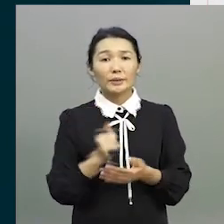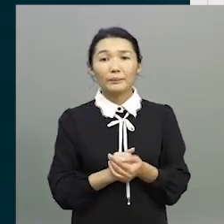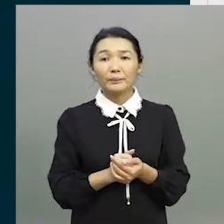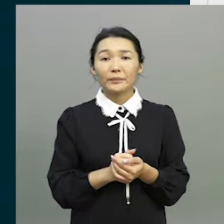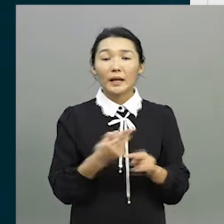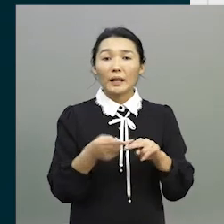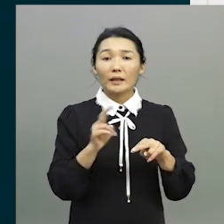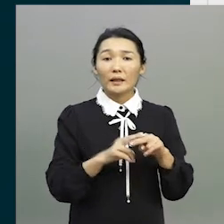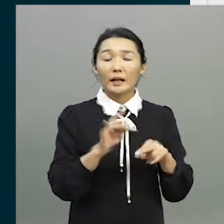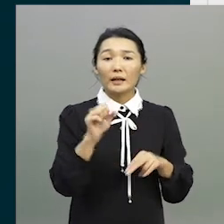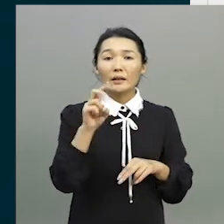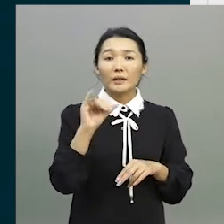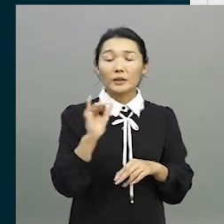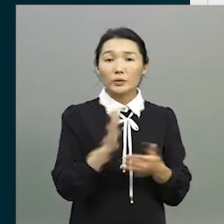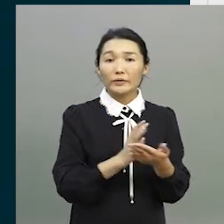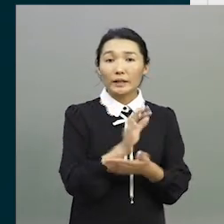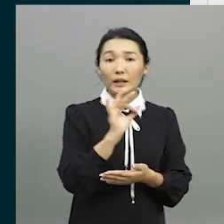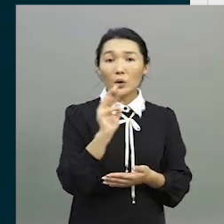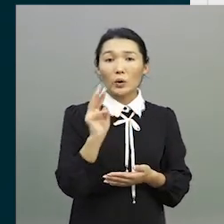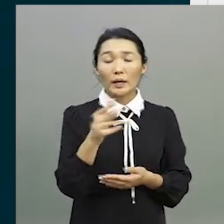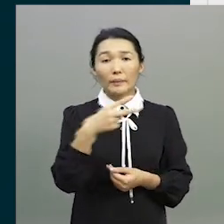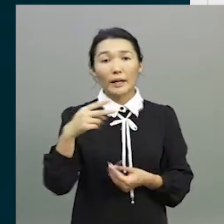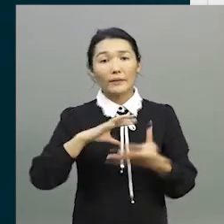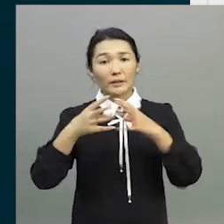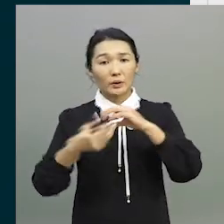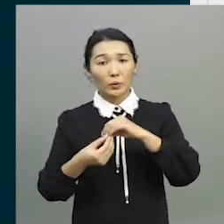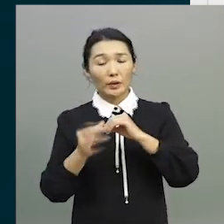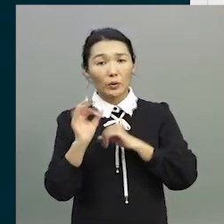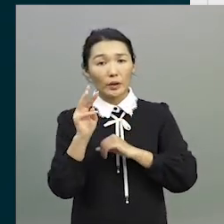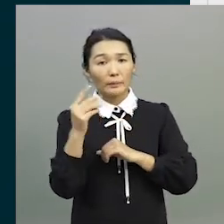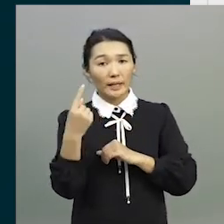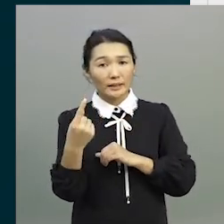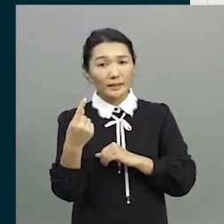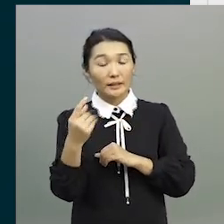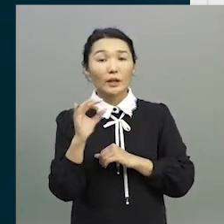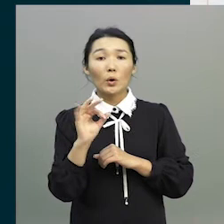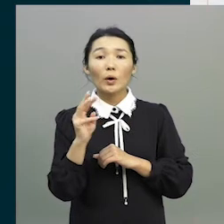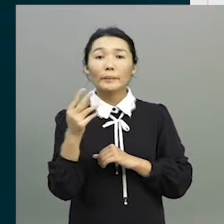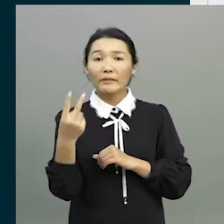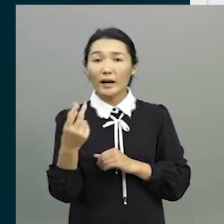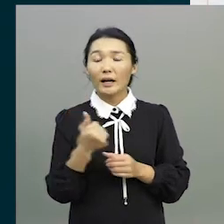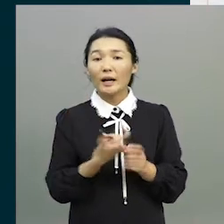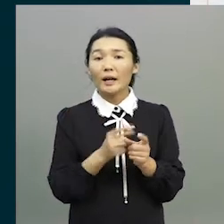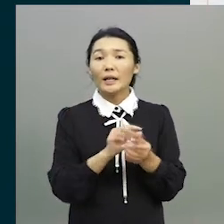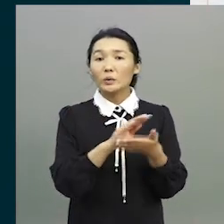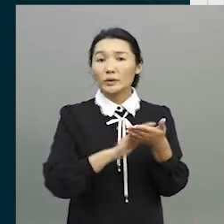как радиус-вектор о m равен сумме векторов о m1 и m2 то эту запись можно представить